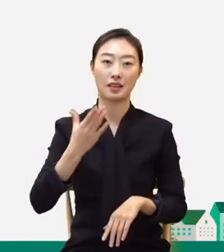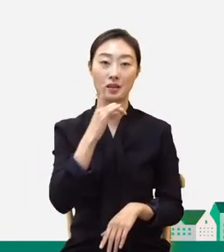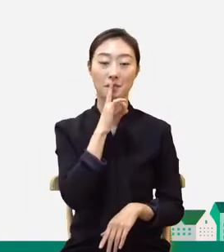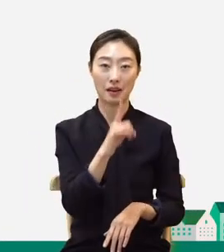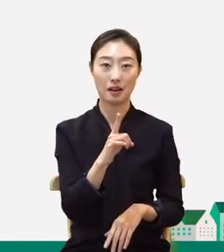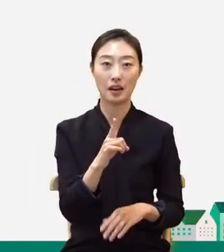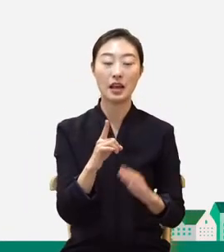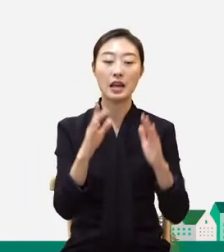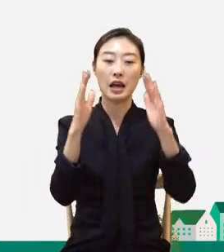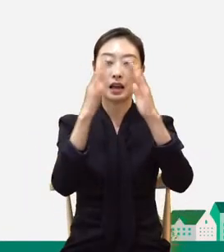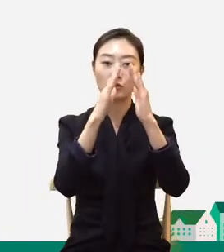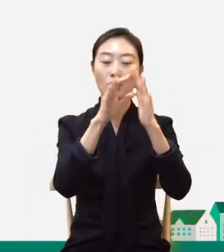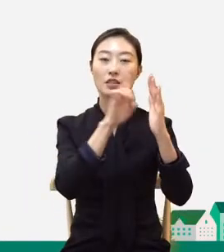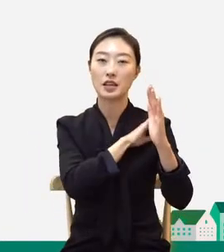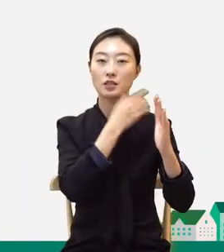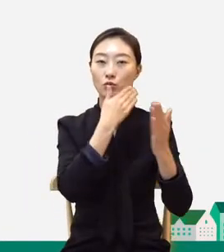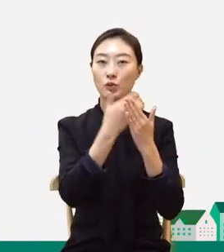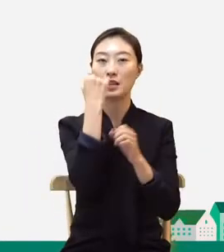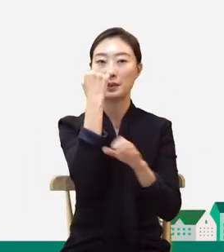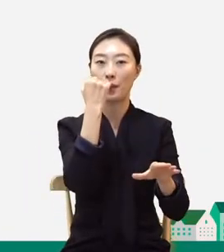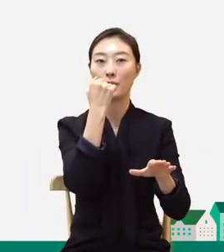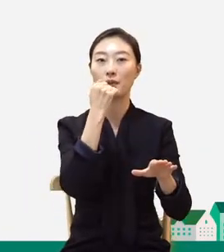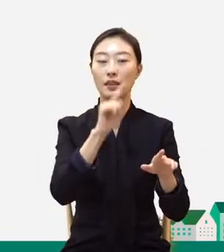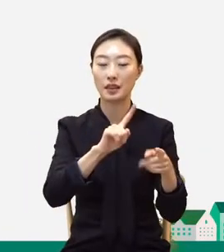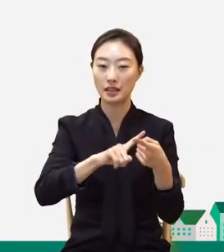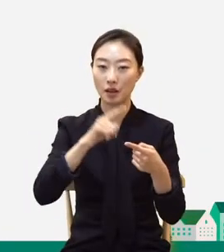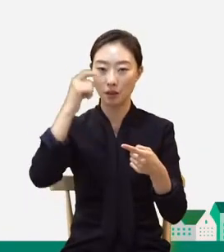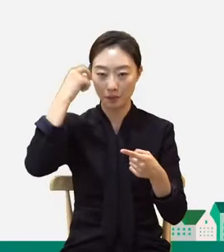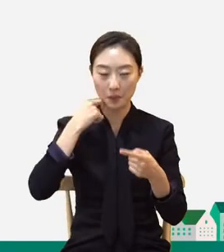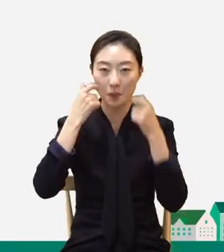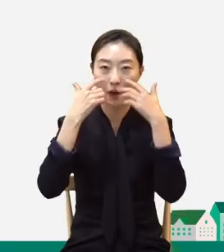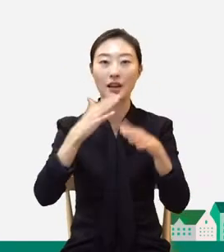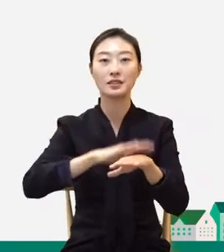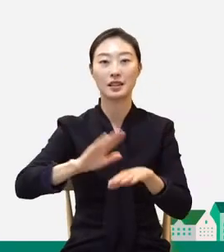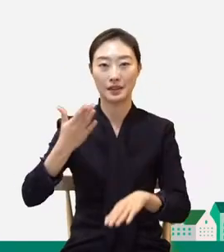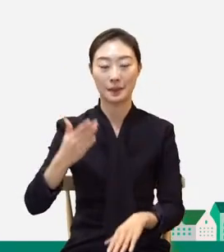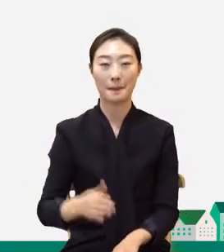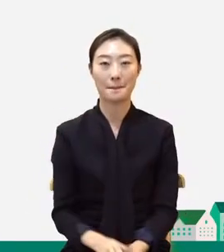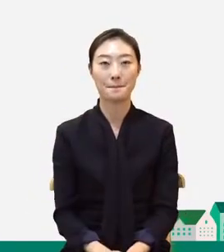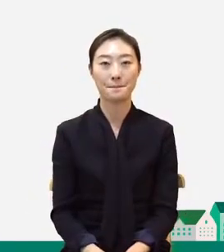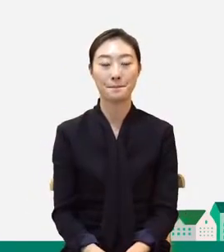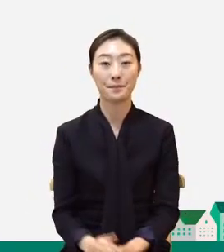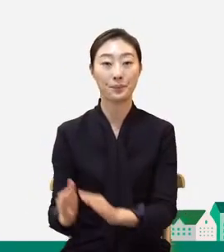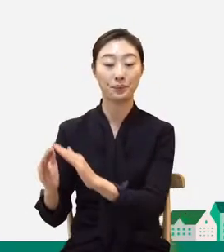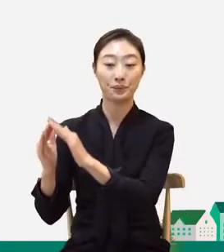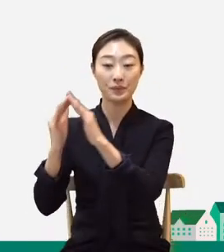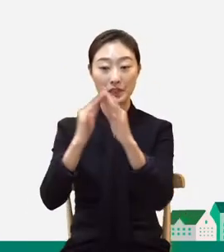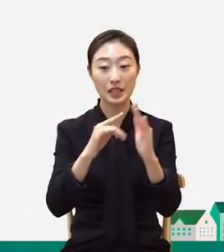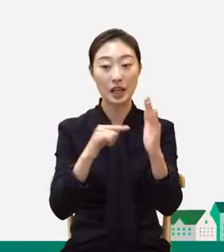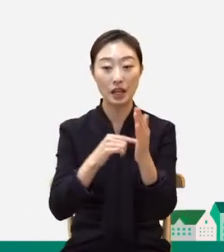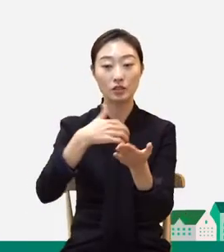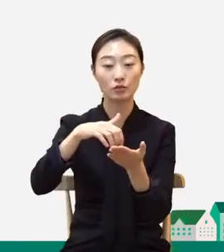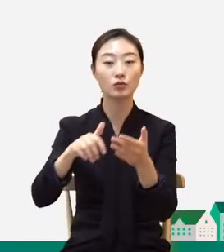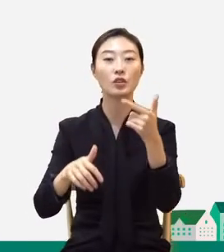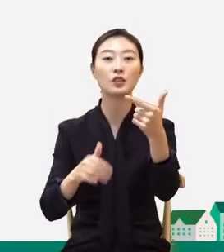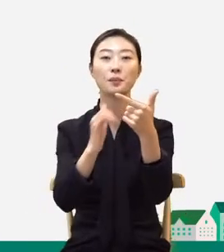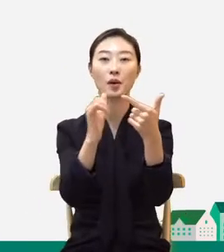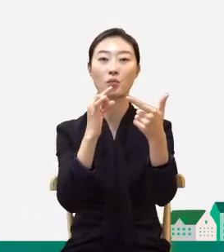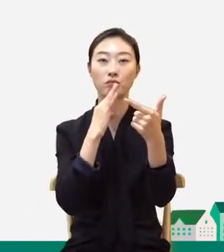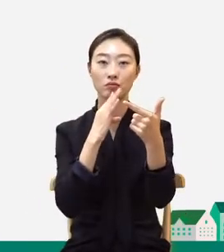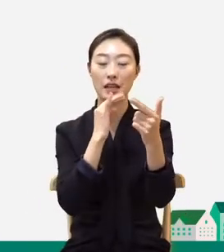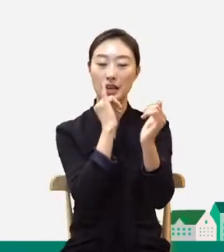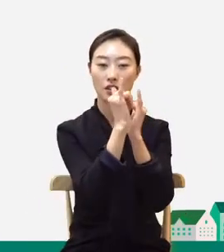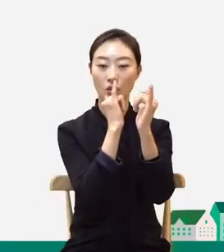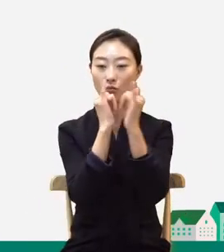환경의 중요성을 다시 한번 확인할 수가 있었습니다. 그리고 저희가 입주자가 6명 뿐이다 보니까 조금 더 이런